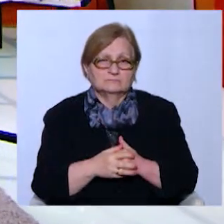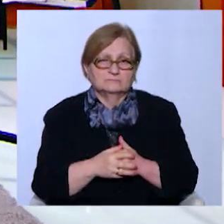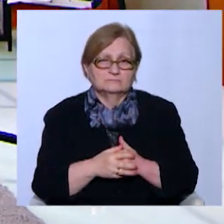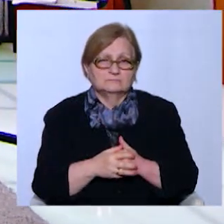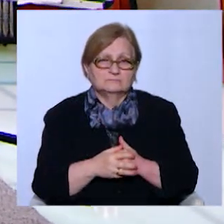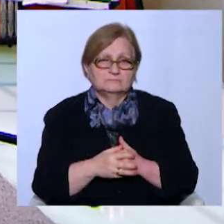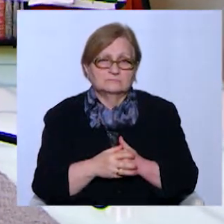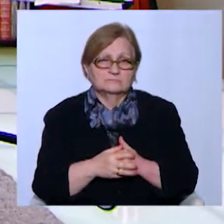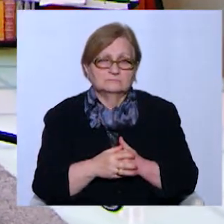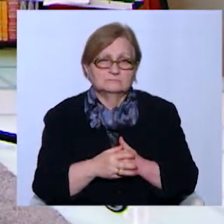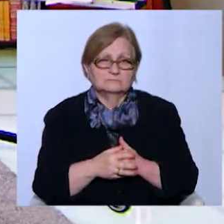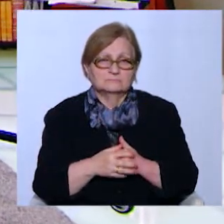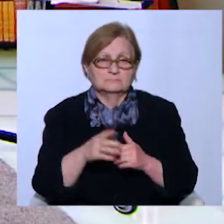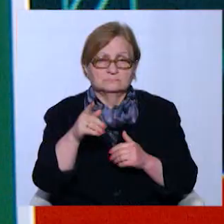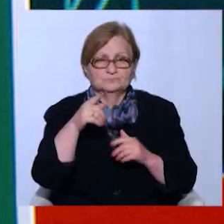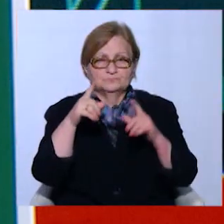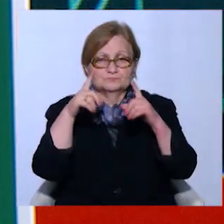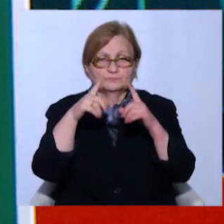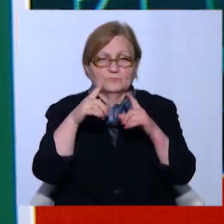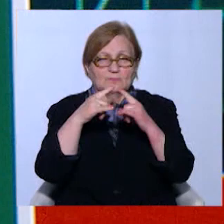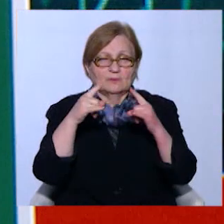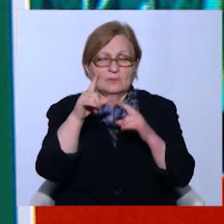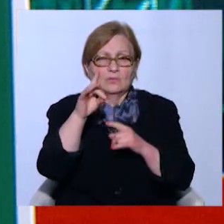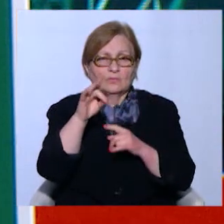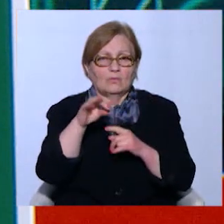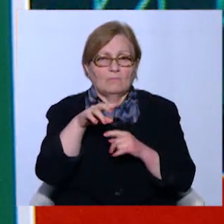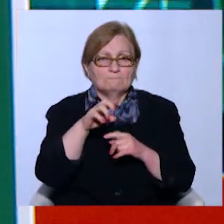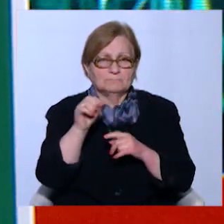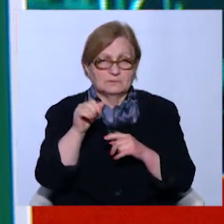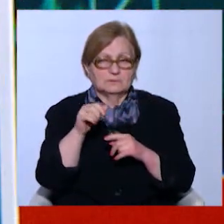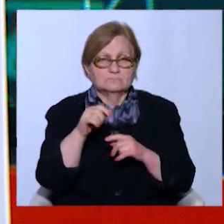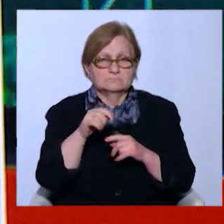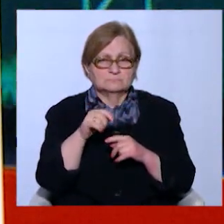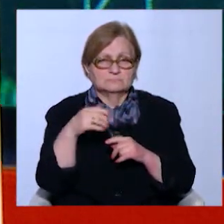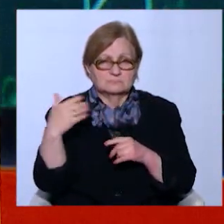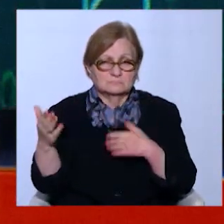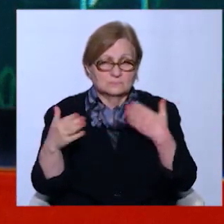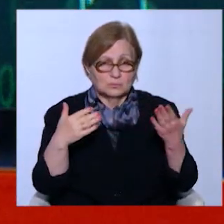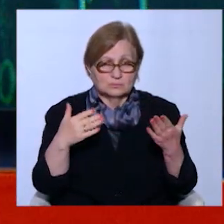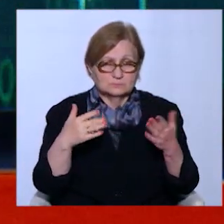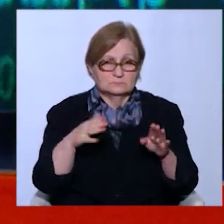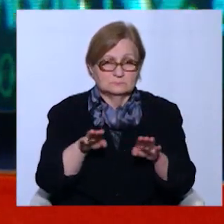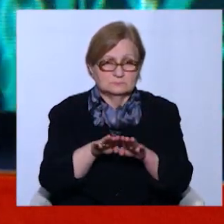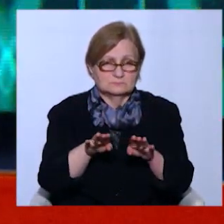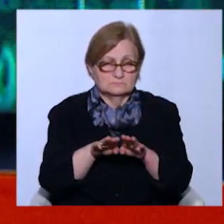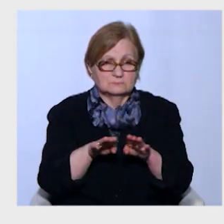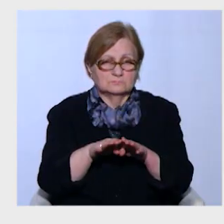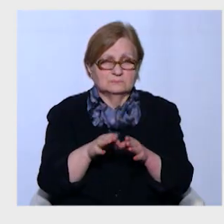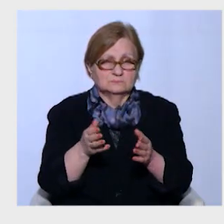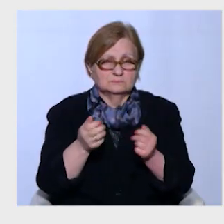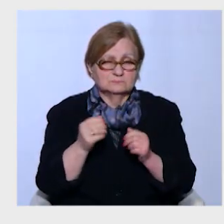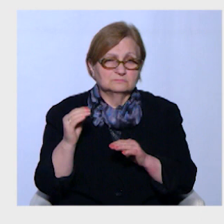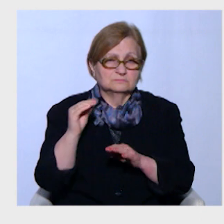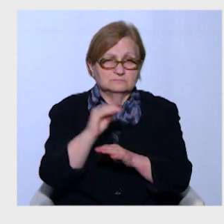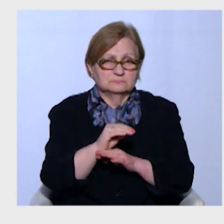ნიშნები, ანუ რომში დიაგონალები მართი კუთხით გადაიკვეთება, ანუ გვერდების ტოლობამ რომში გამოიწვია